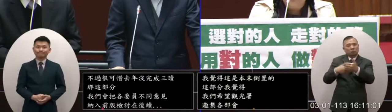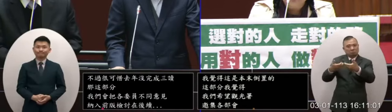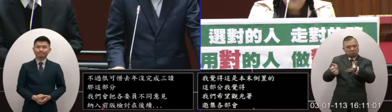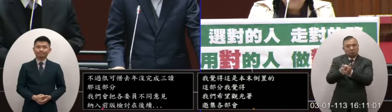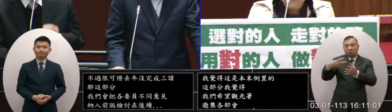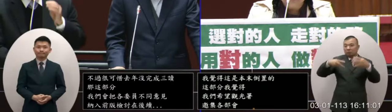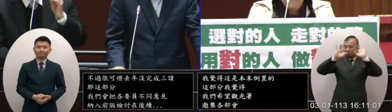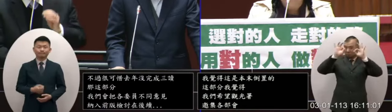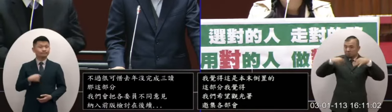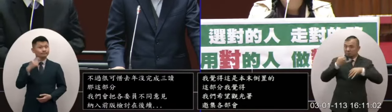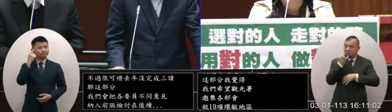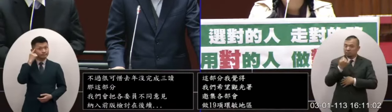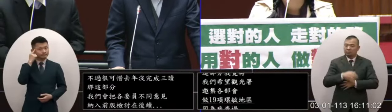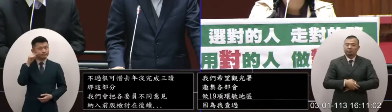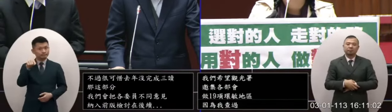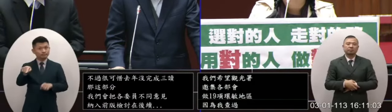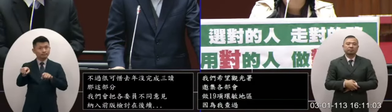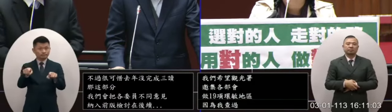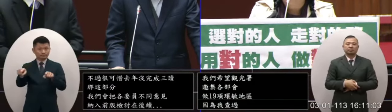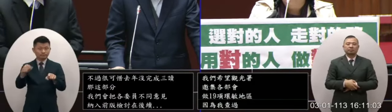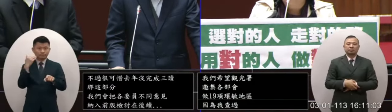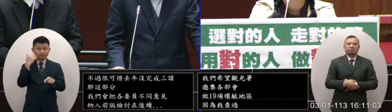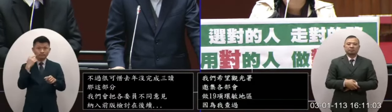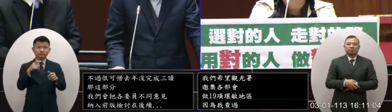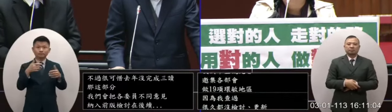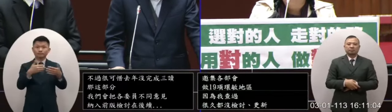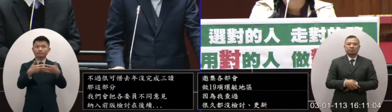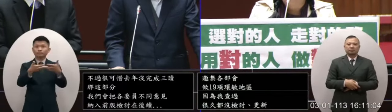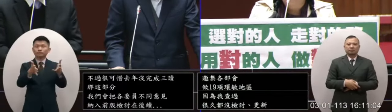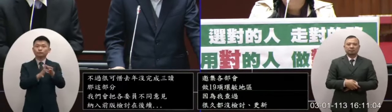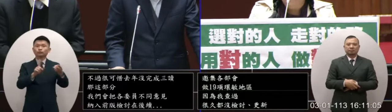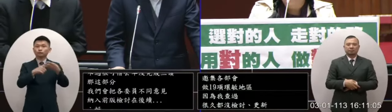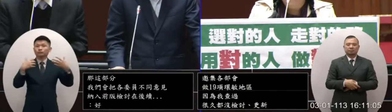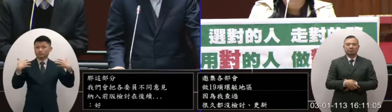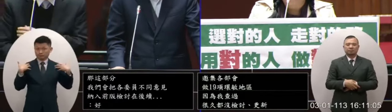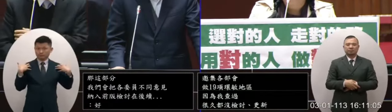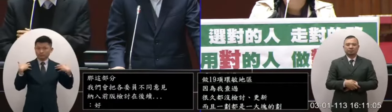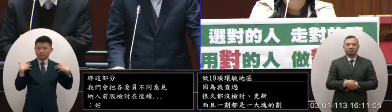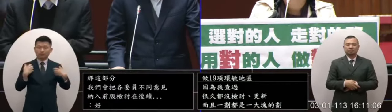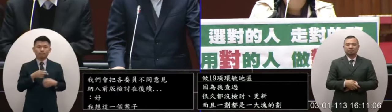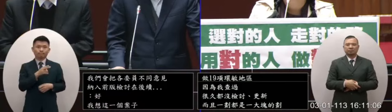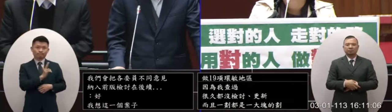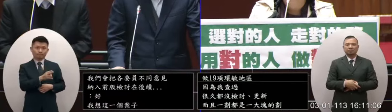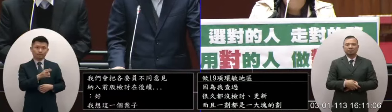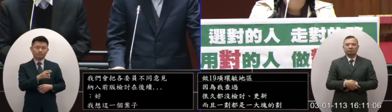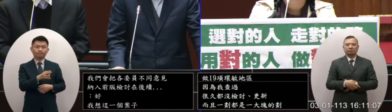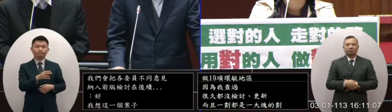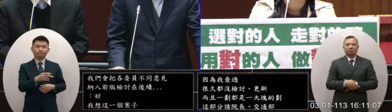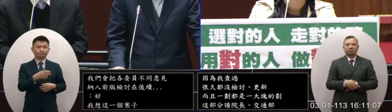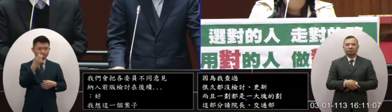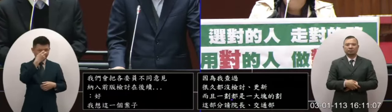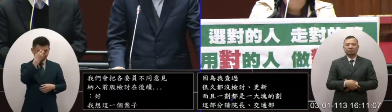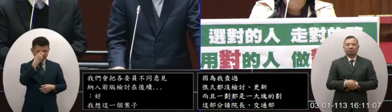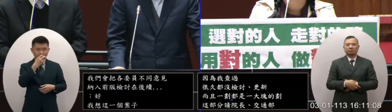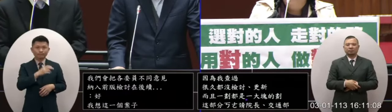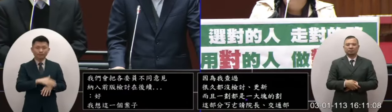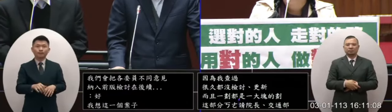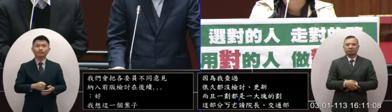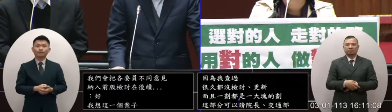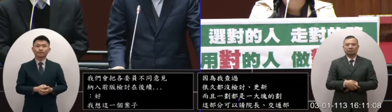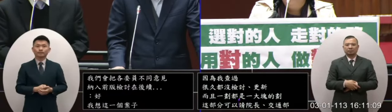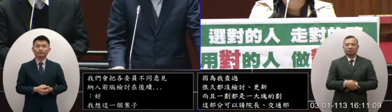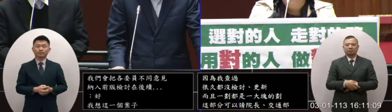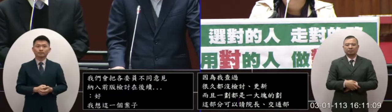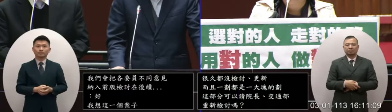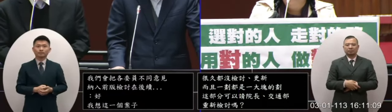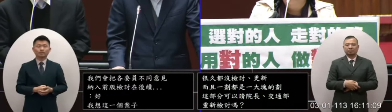我想这个案子如果是交通部主责的话，那我们会请交通部来好好检讨。确实，这个